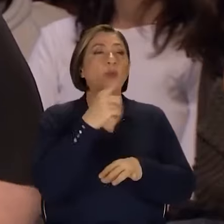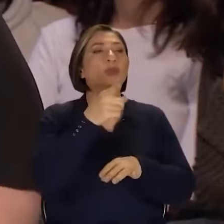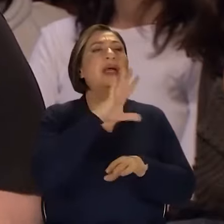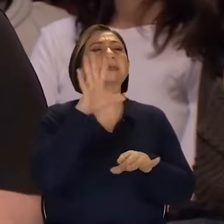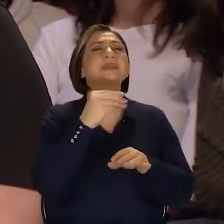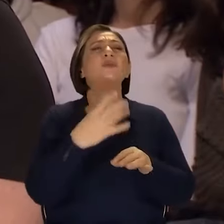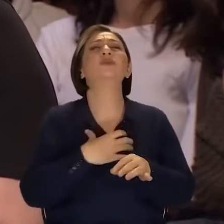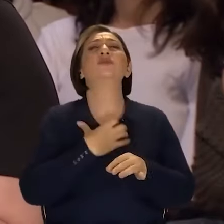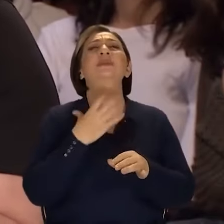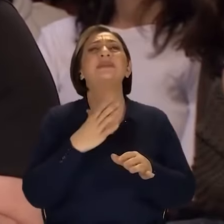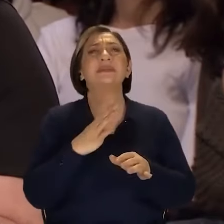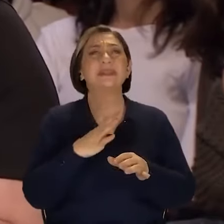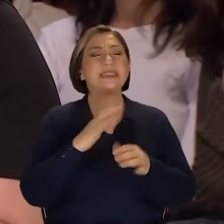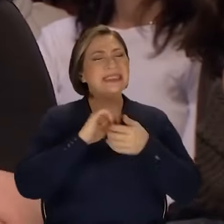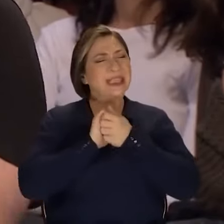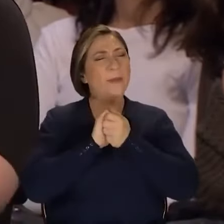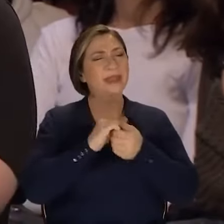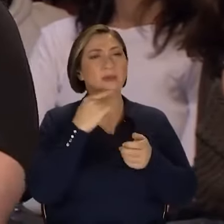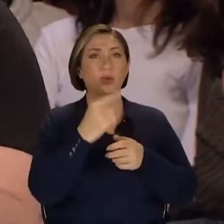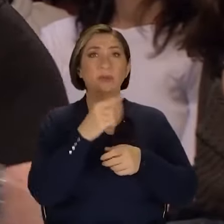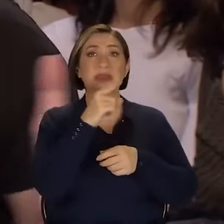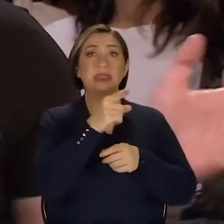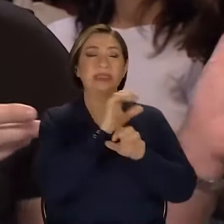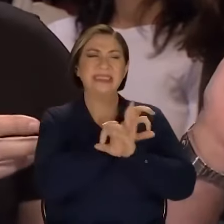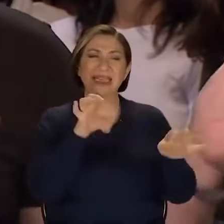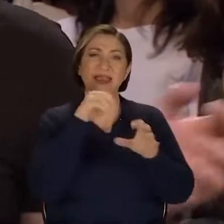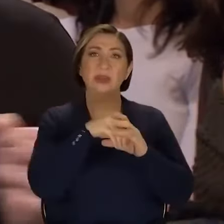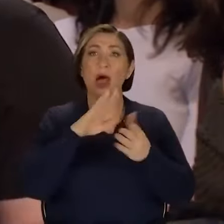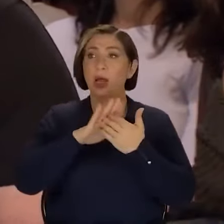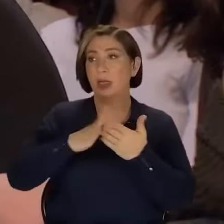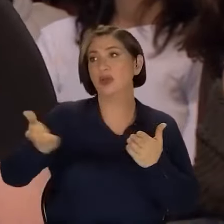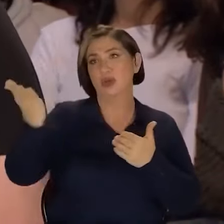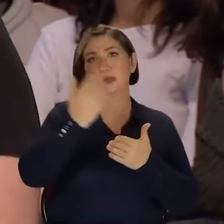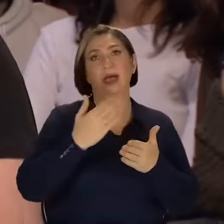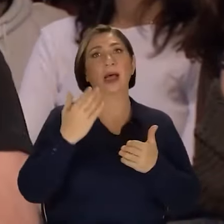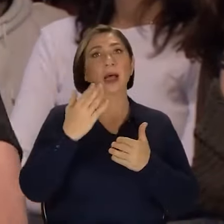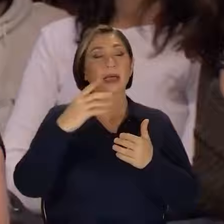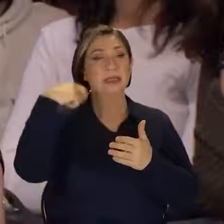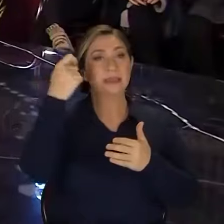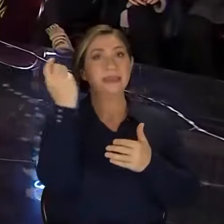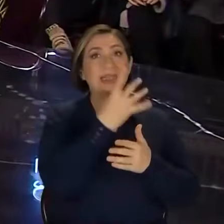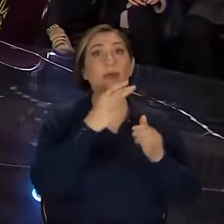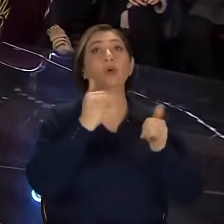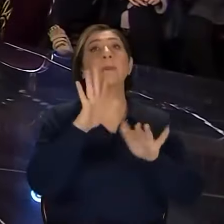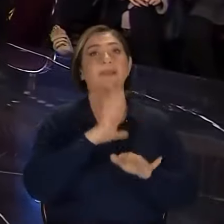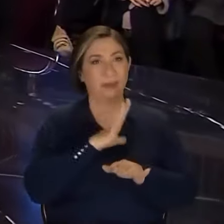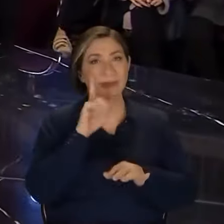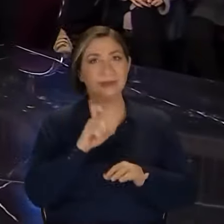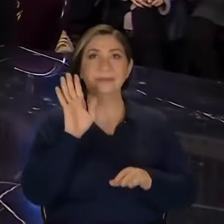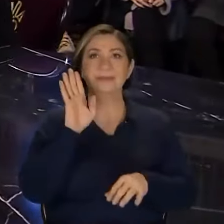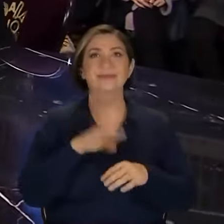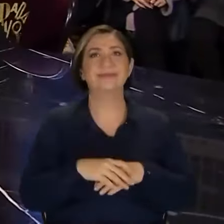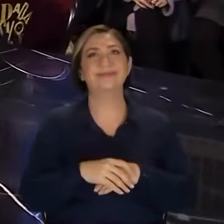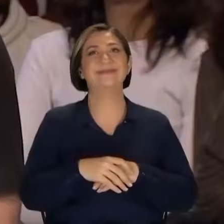buna kimse alınmaz samimiyetle söylüyorum Yani senin çok net bildiğim bir şey Arkadaşlar da burada dizilerde oynamayan var